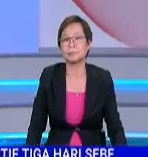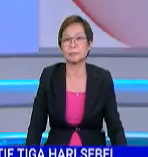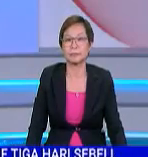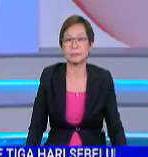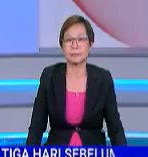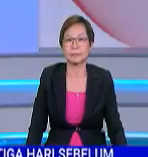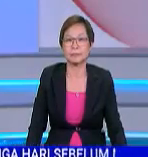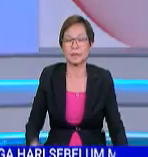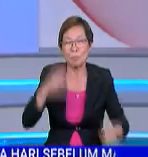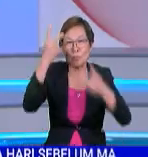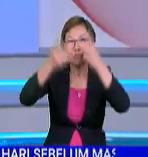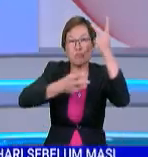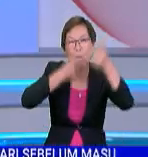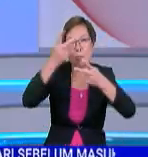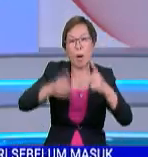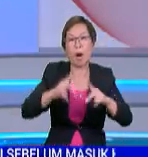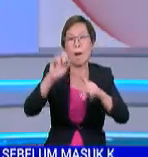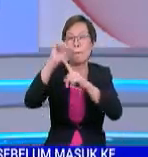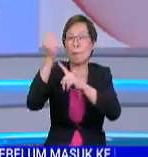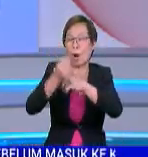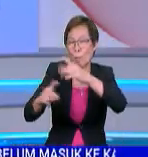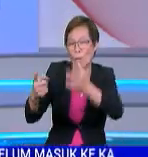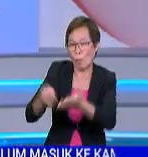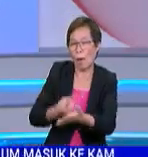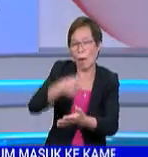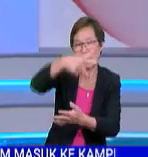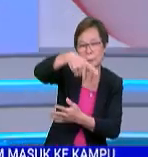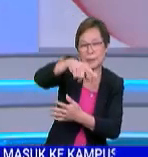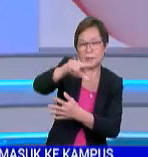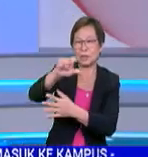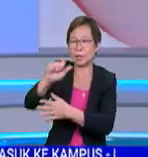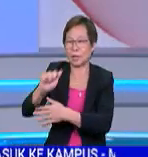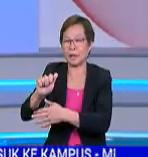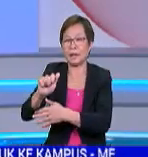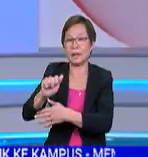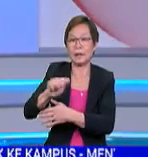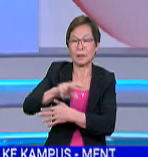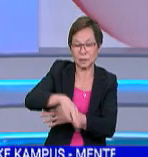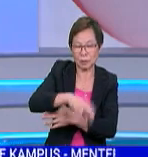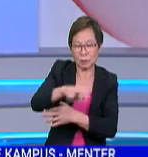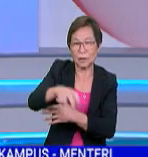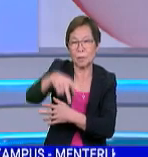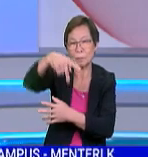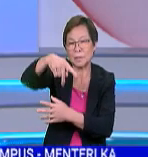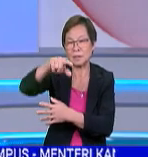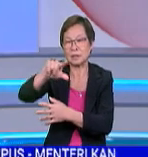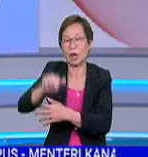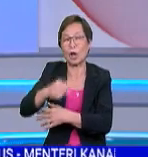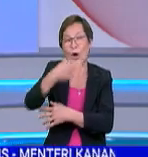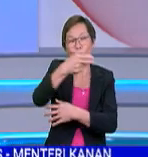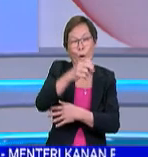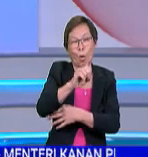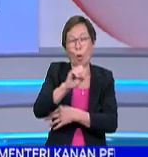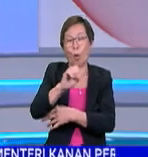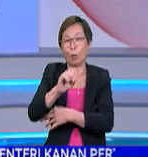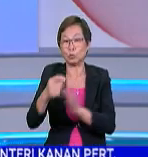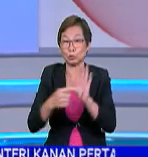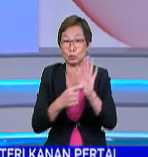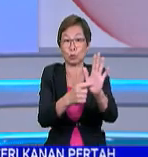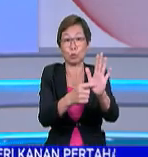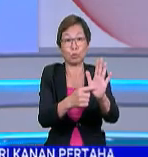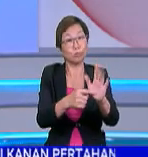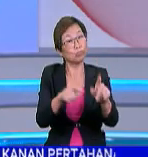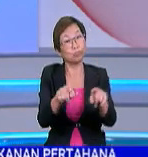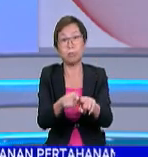Hai Jaja setelah episode and go profesionalisme e&y itu call KYT memamerkan aksi